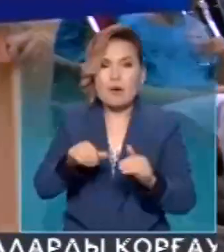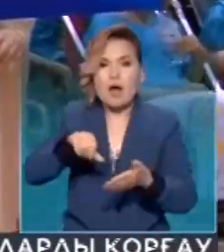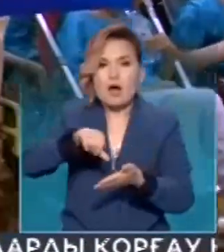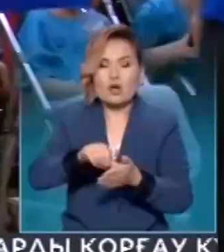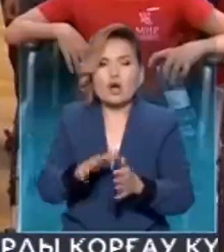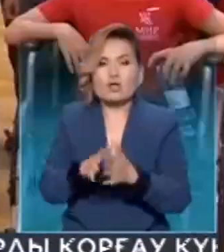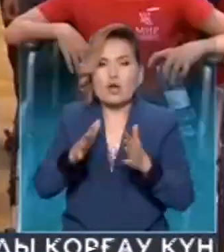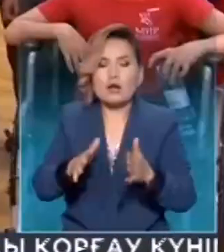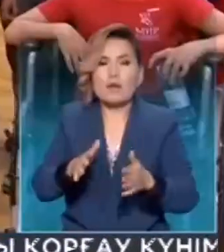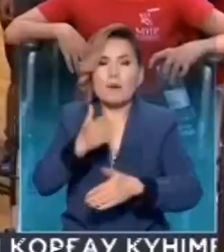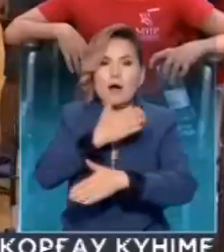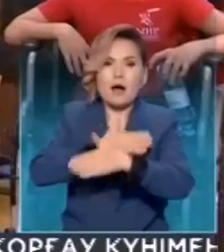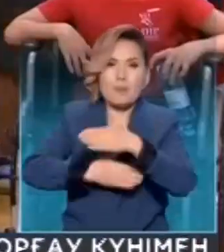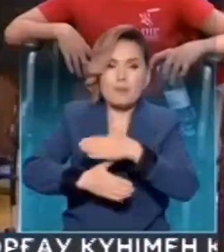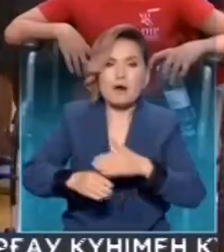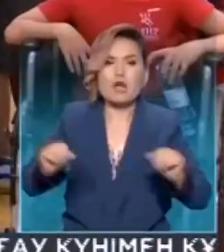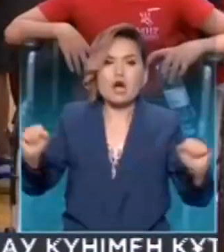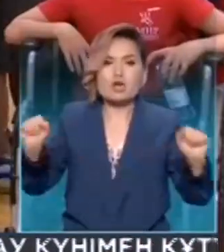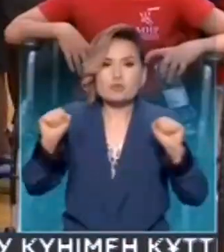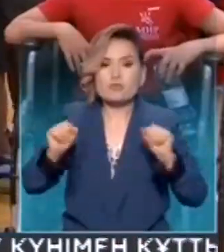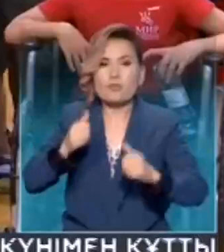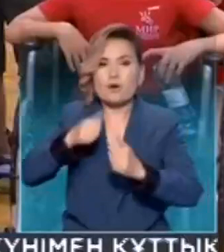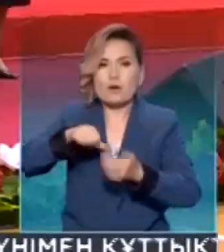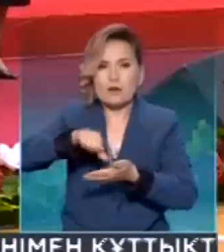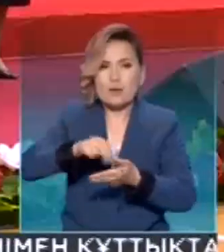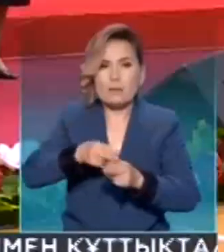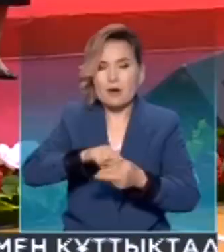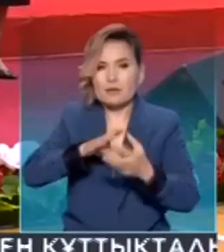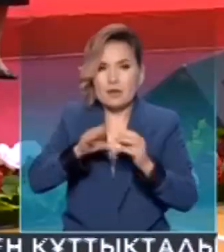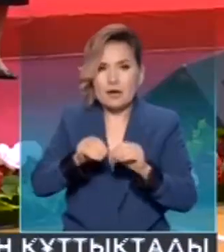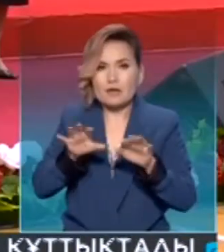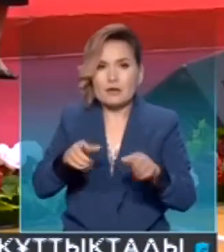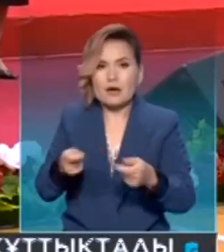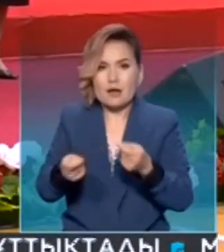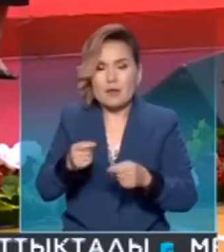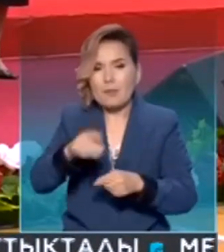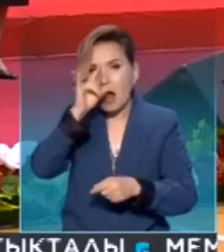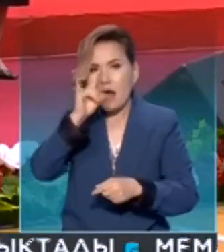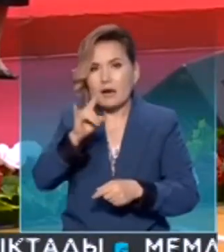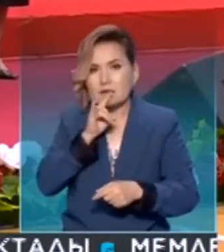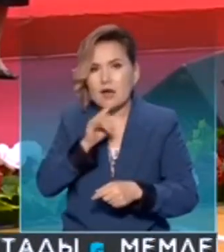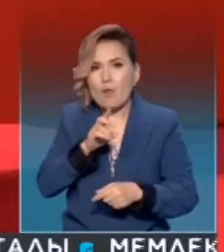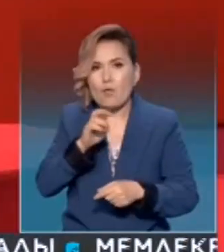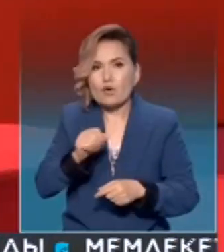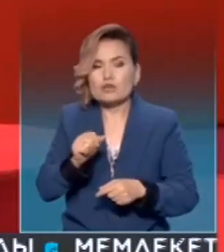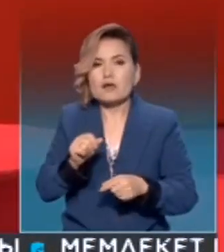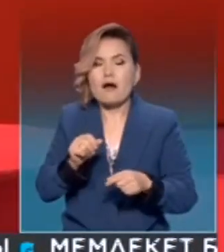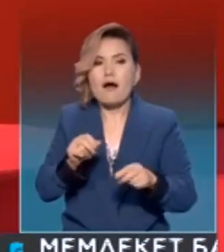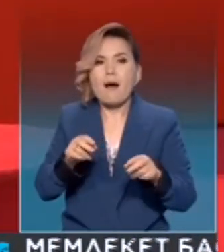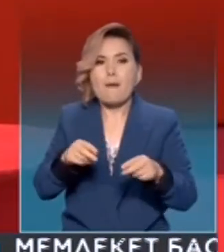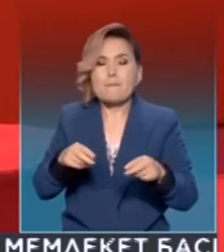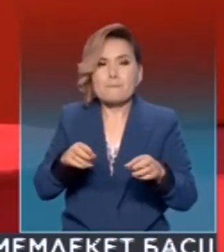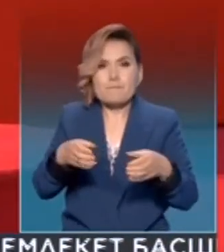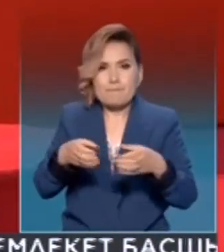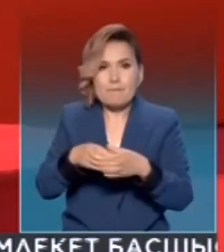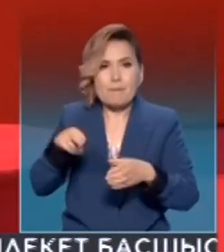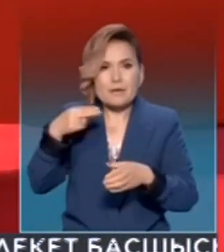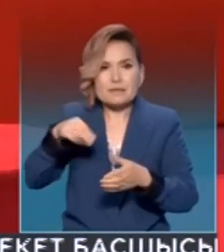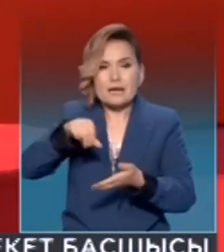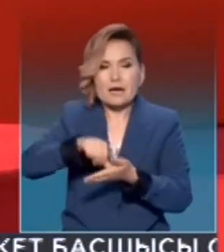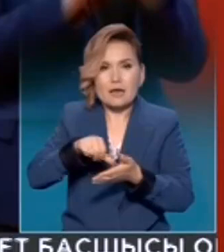беретін параолимпиадалық спорт түрі. Шараны сенат төрағасы Қазақстан бочча федерациясының президенті Мәулен Әшімбаев